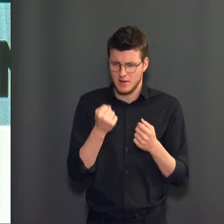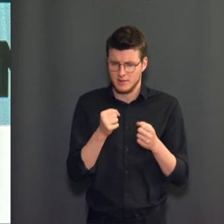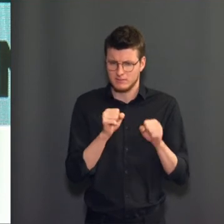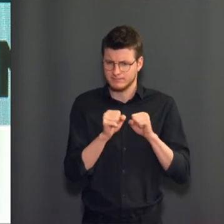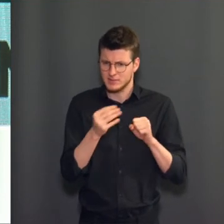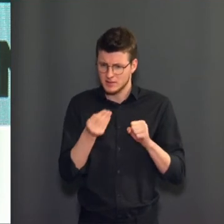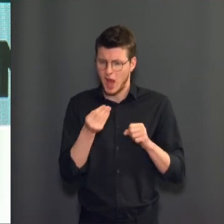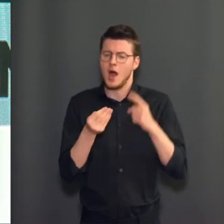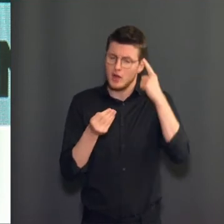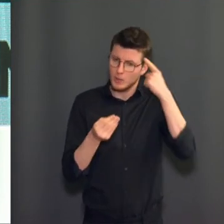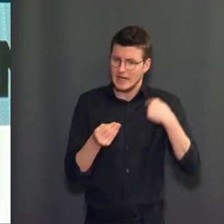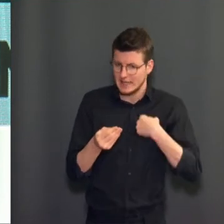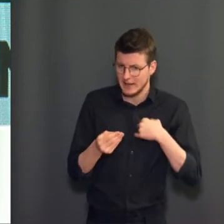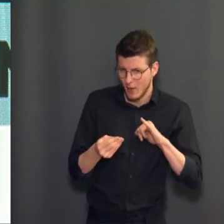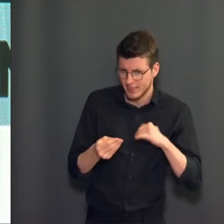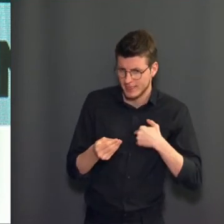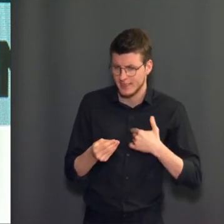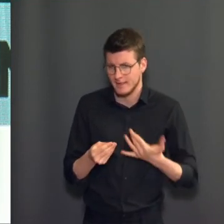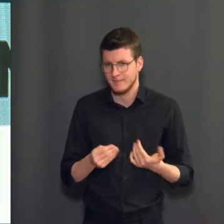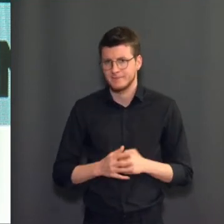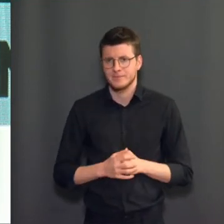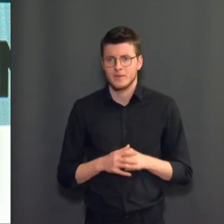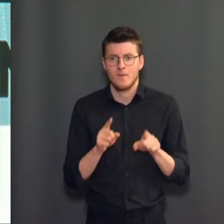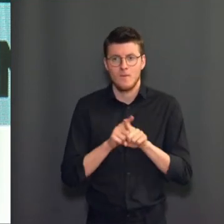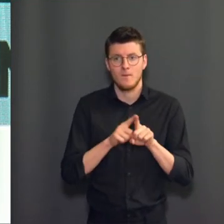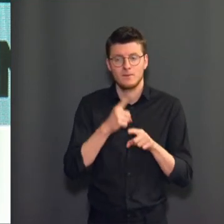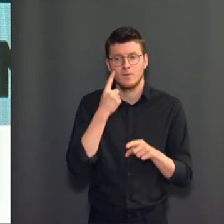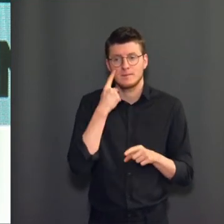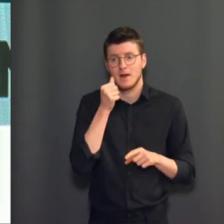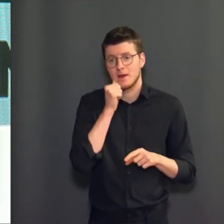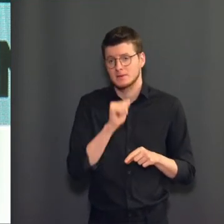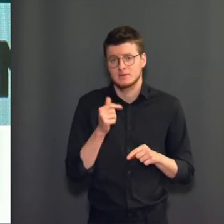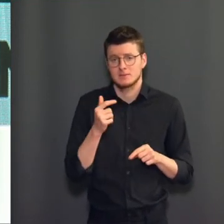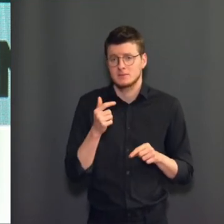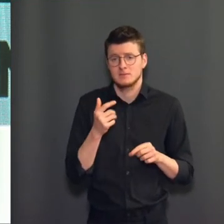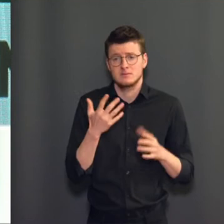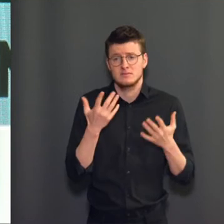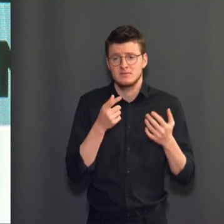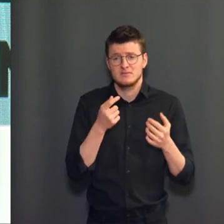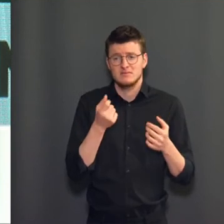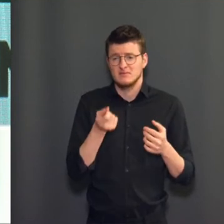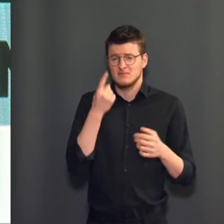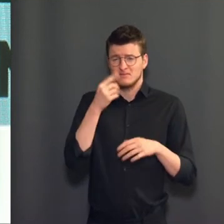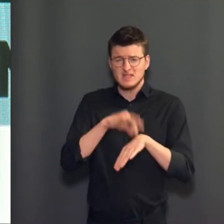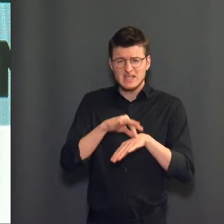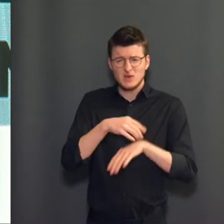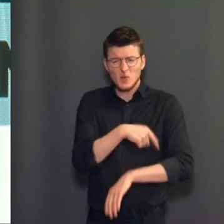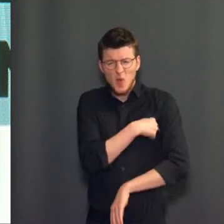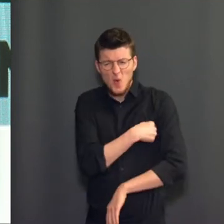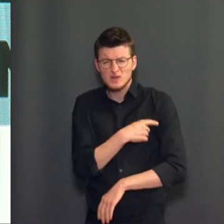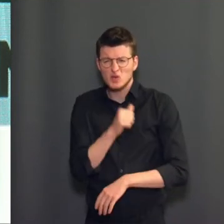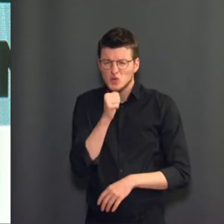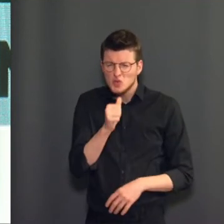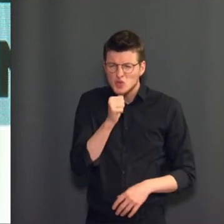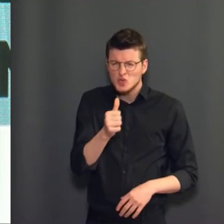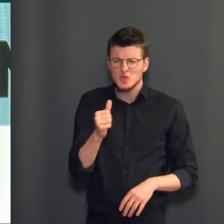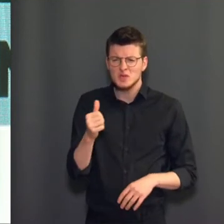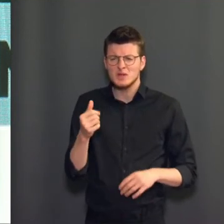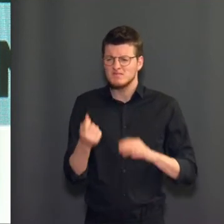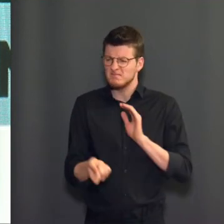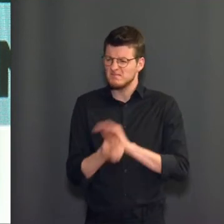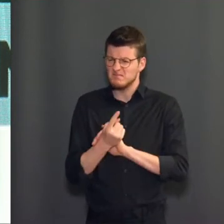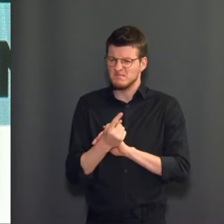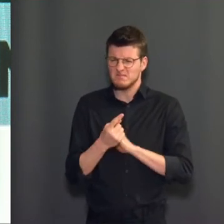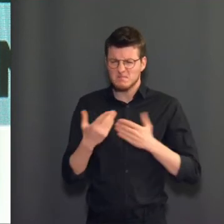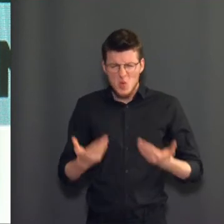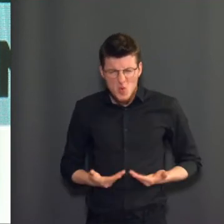Opgelet wanneer u typische symptomen heeft, zoals koorts, hoesten, plotse vermoeidheid, neemt u